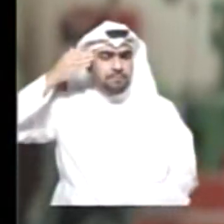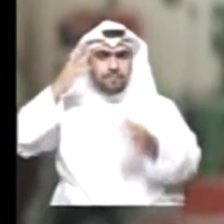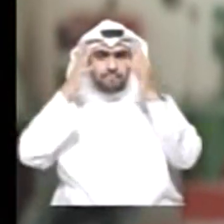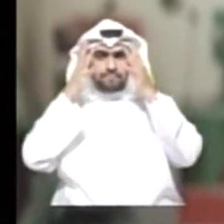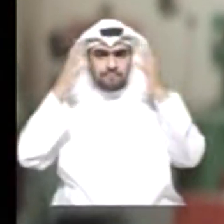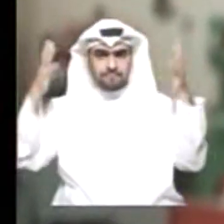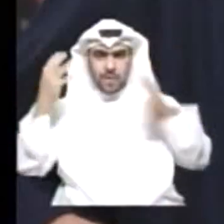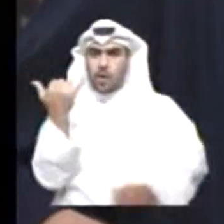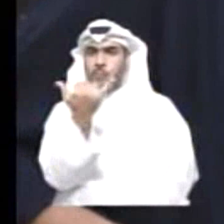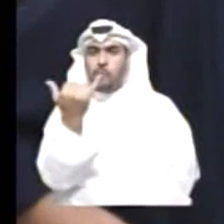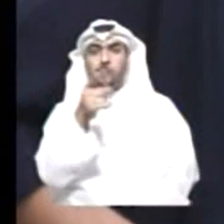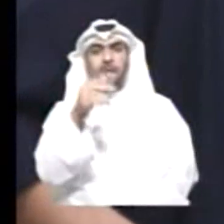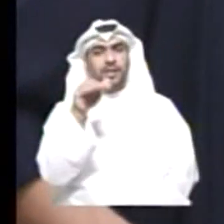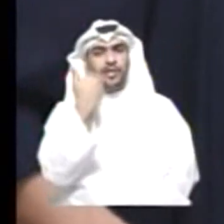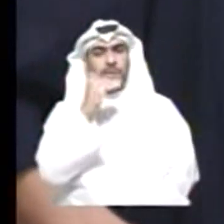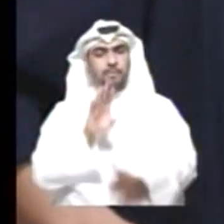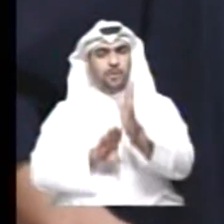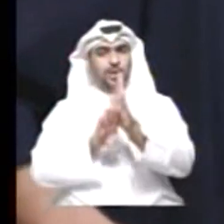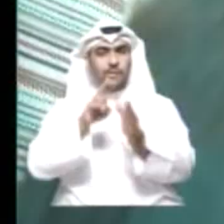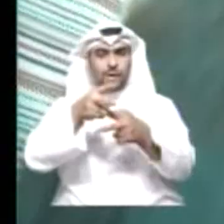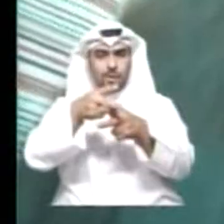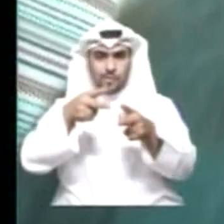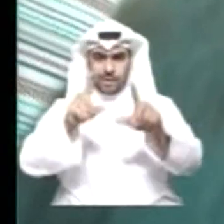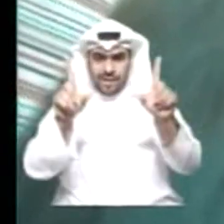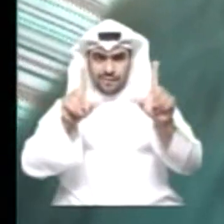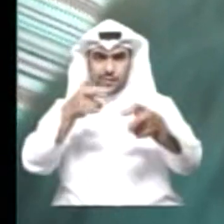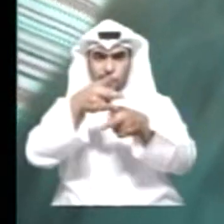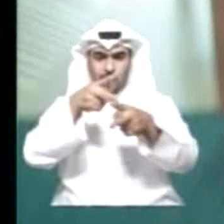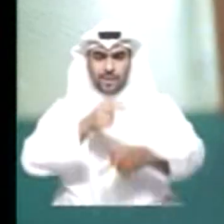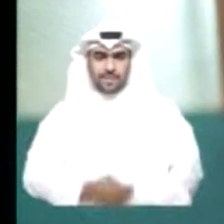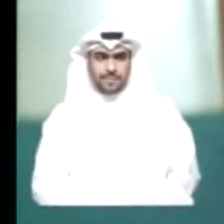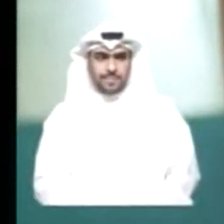أهم مصادر الثروة القومية. مروة محرم، تلفزيون دولة الكويت.